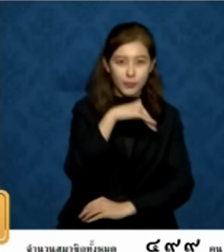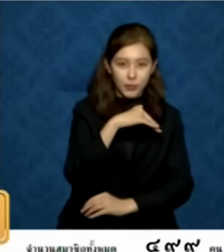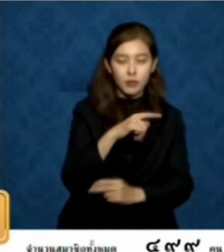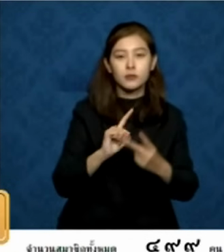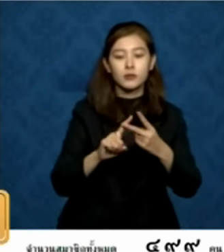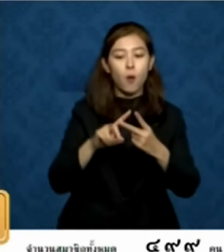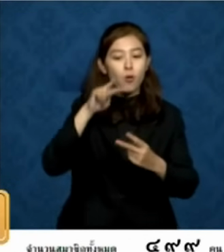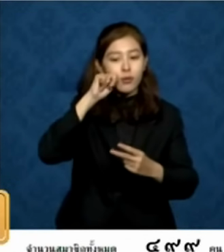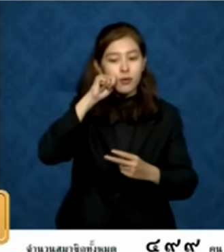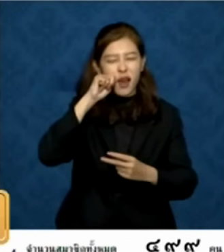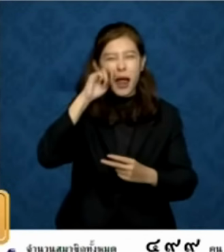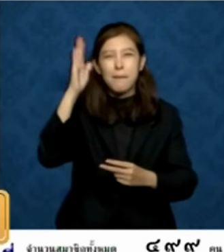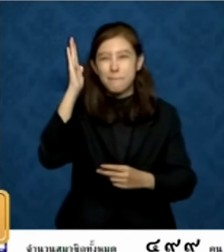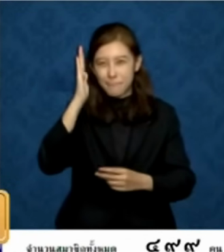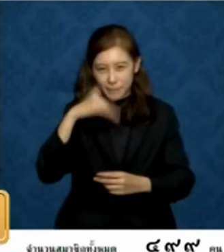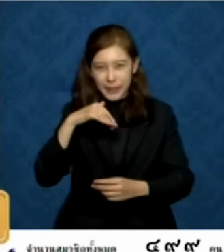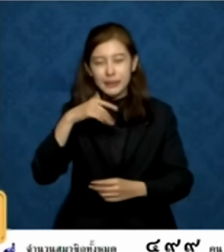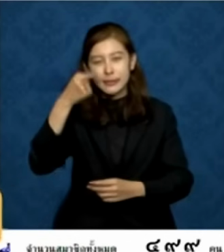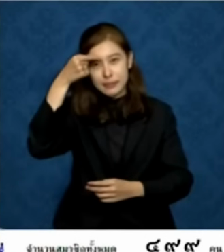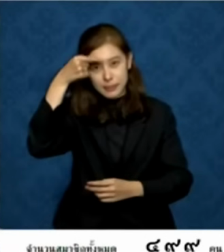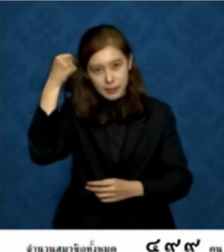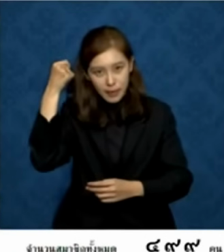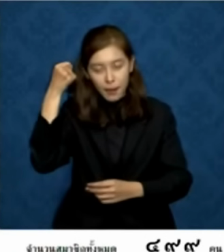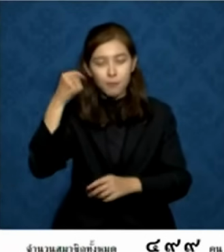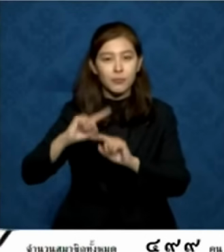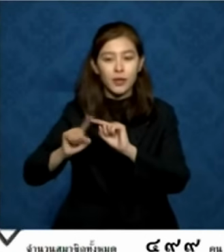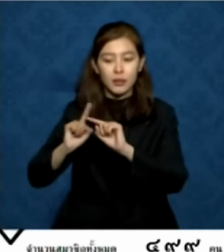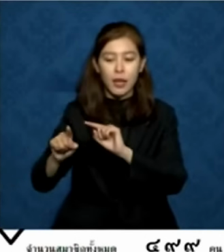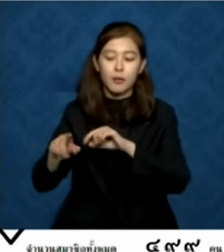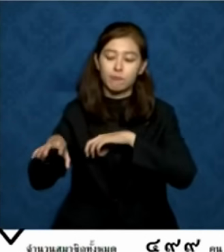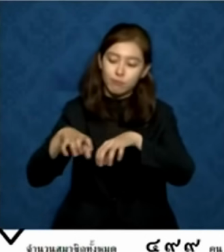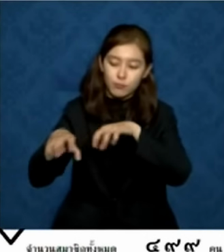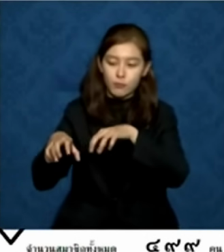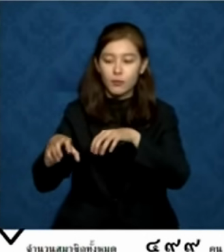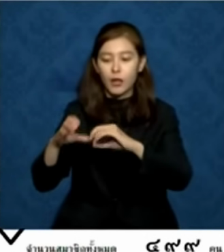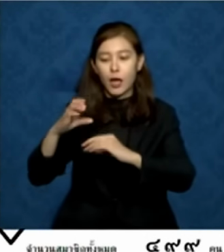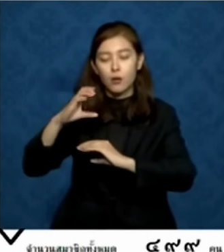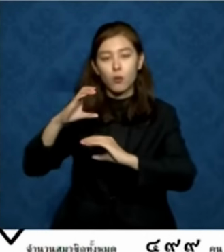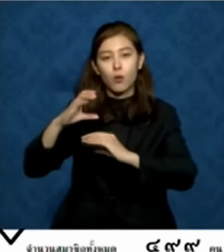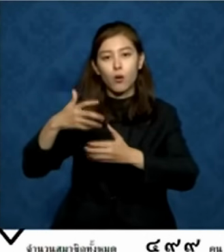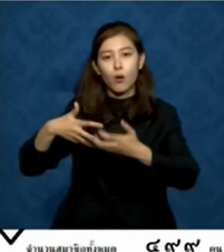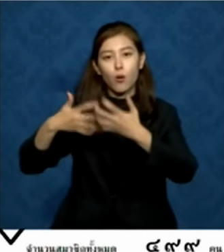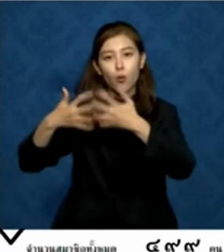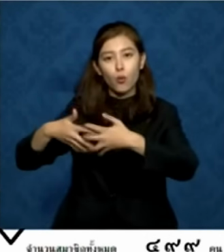านน้ำทิ้งจากการระบบบำบัดน้ำเสียชุมชน